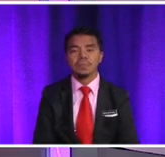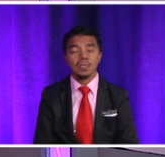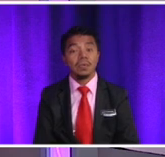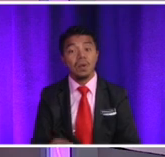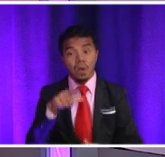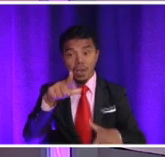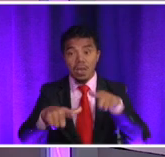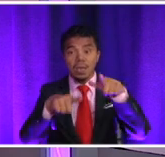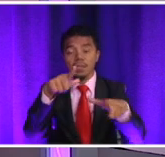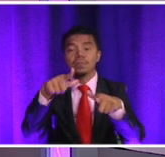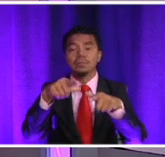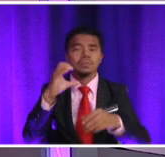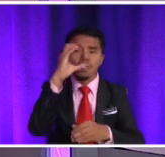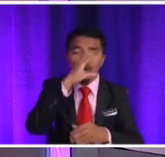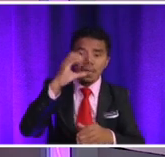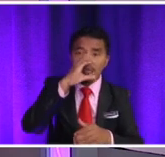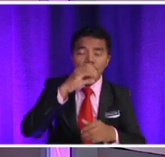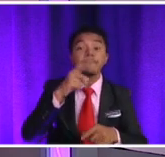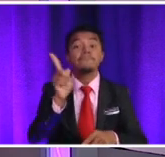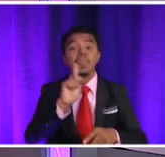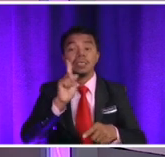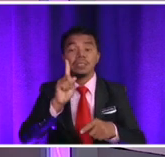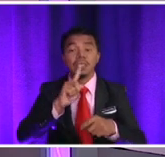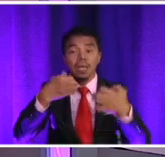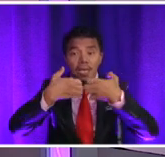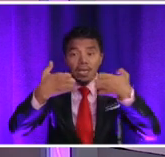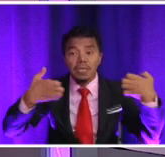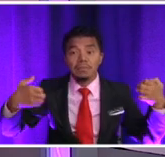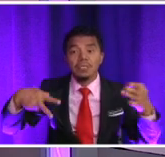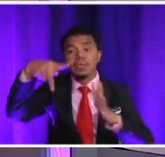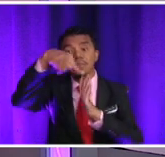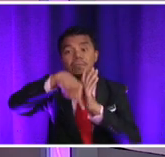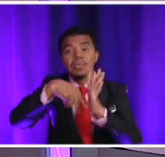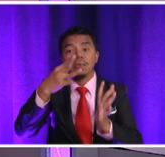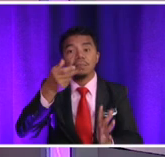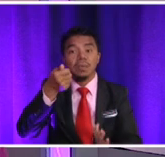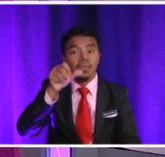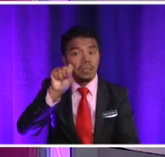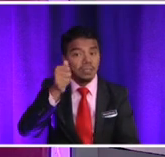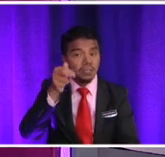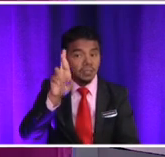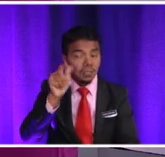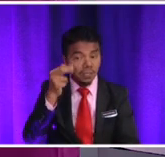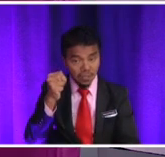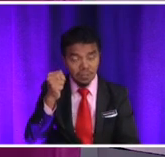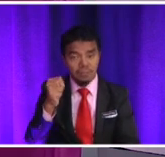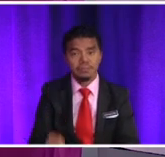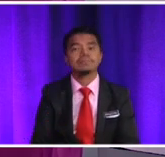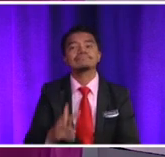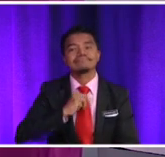dalam soal dan itu banyak Element pemasaran jadi masing-masing dah dapat jadi